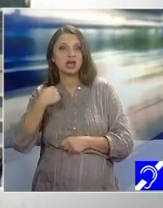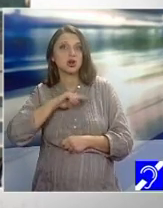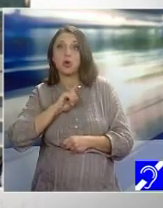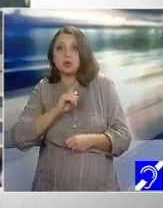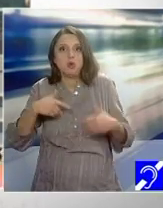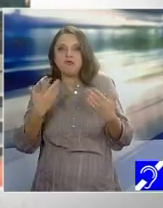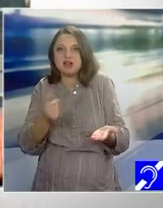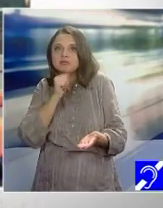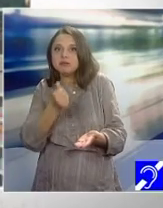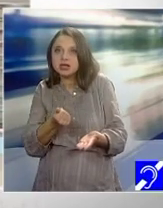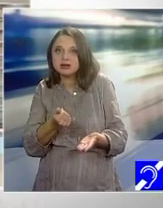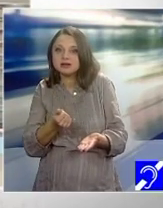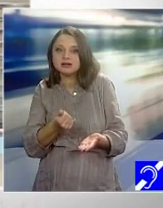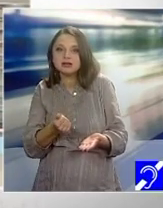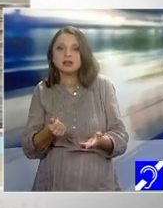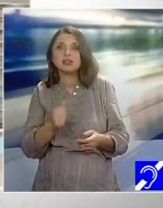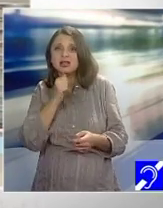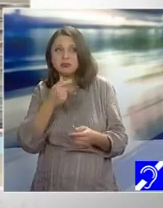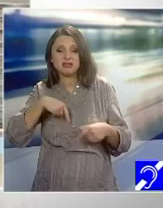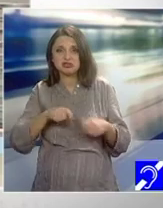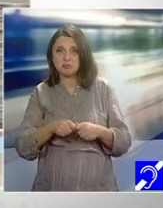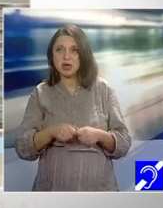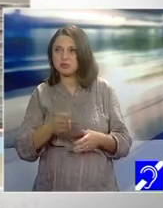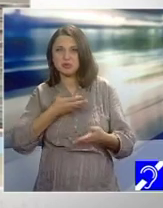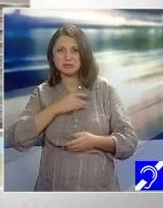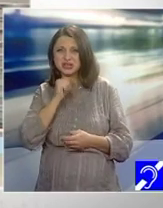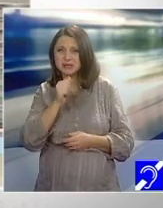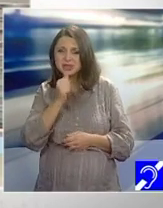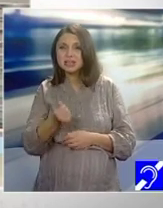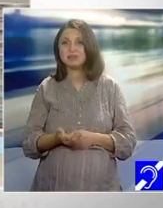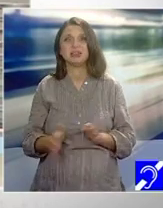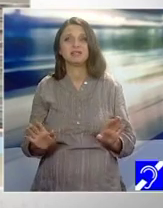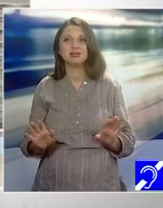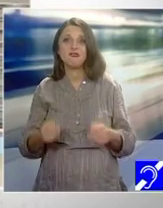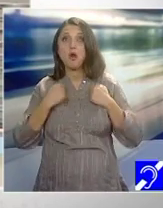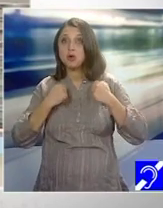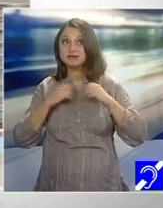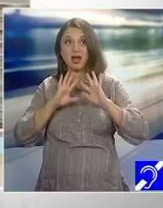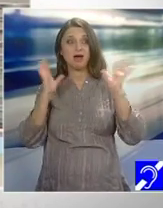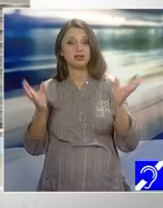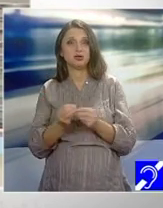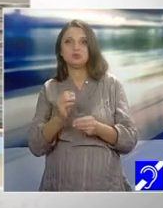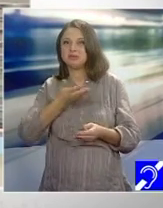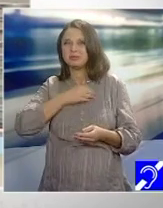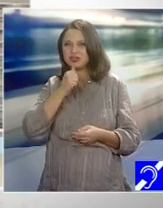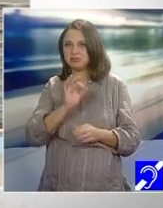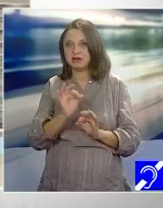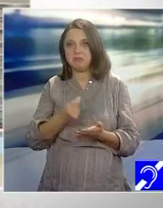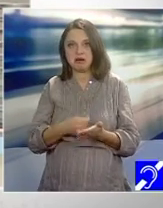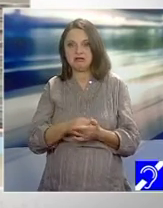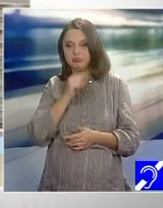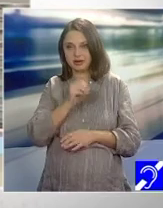nimic. Niciun membru la noi nu are niciun fel de beneficiu financiar, doar cel sufletesc, și pe lângă asta o grămadă de responsabilități și timp